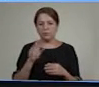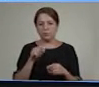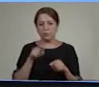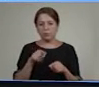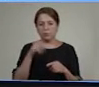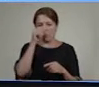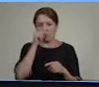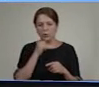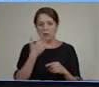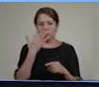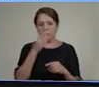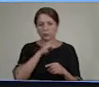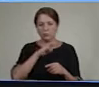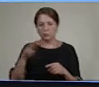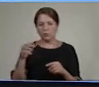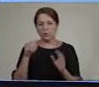oyda